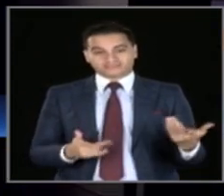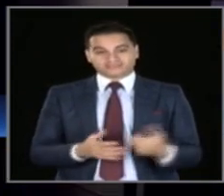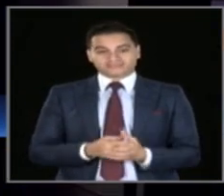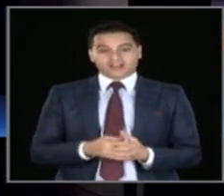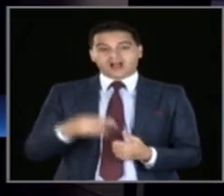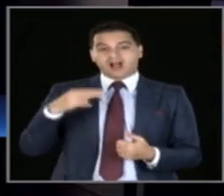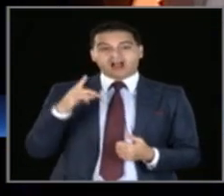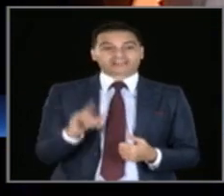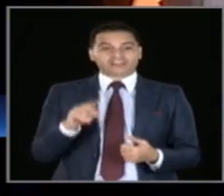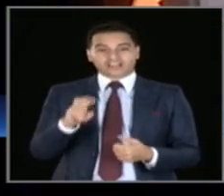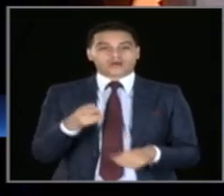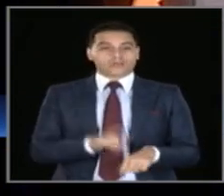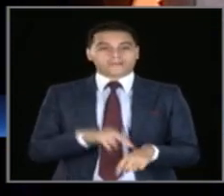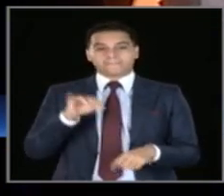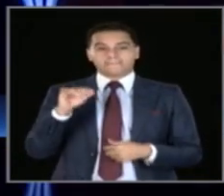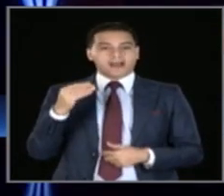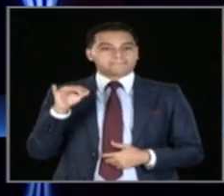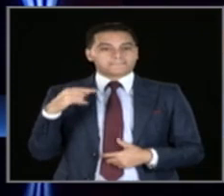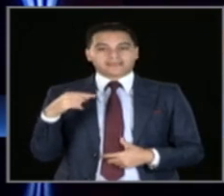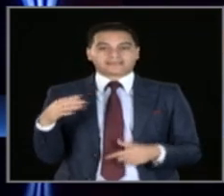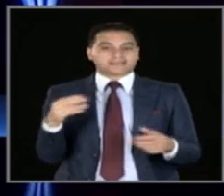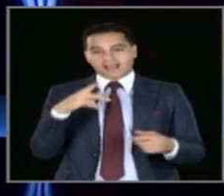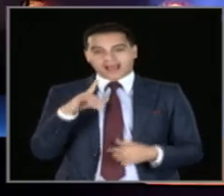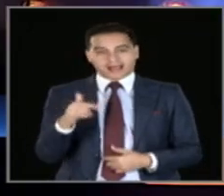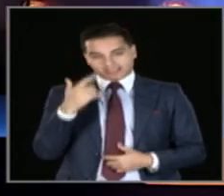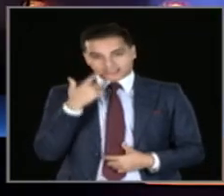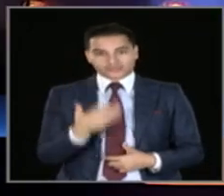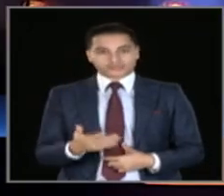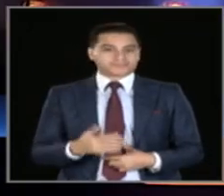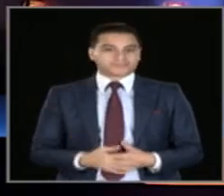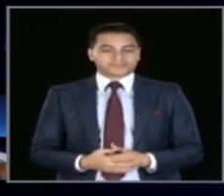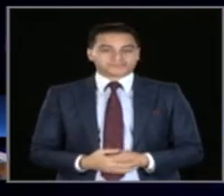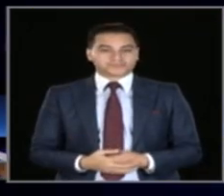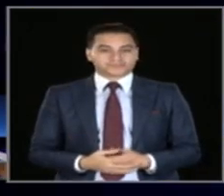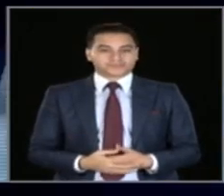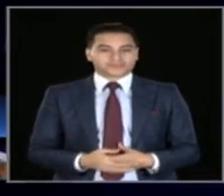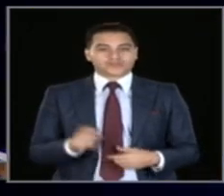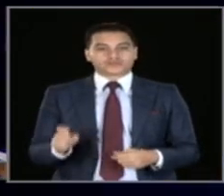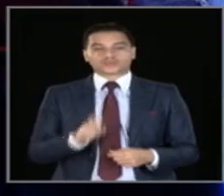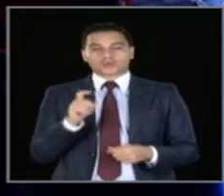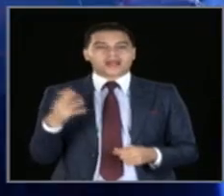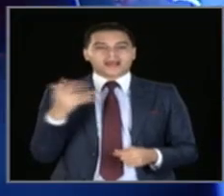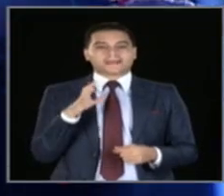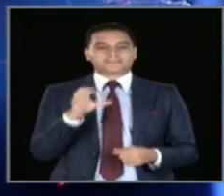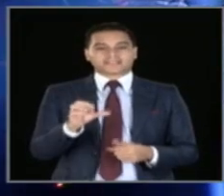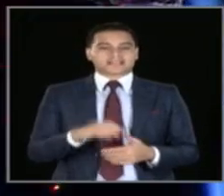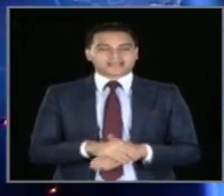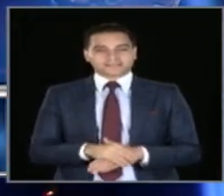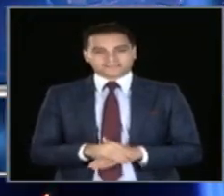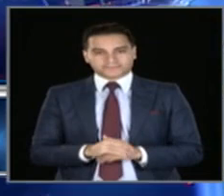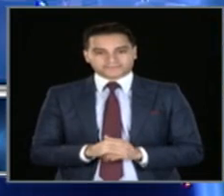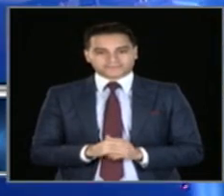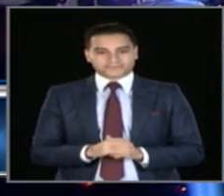عطية ومحمد علي، محمد علي وعطية. السؤال التاسع